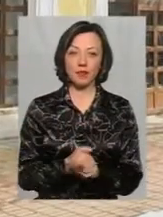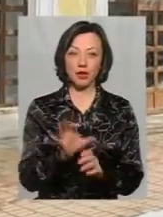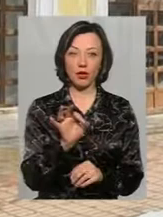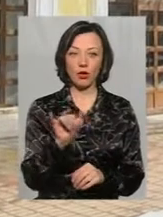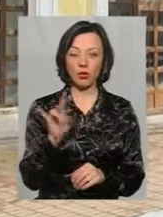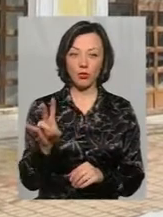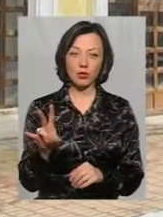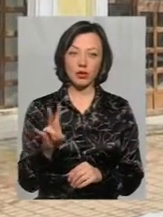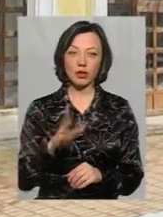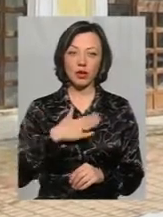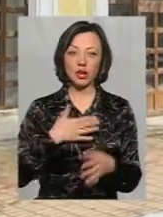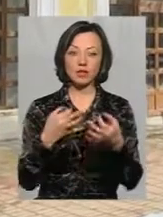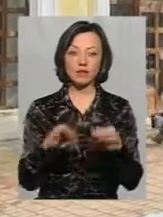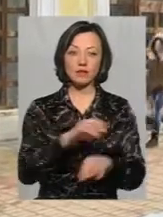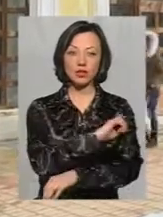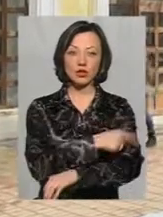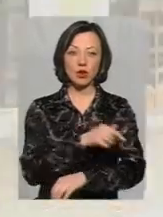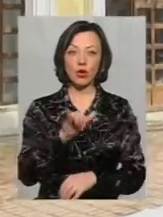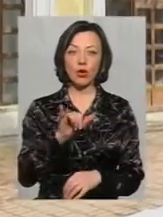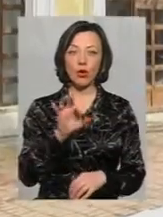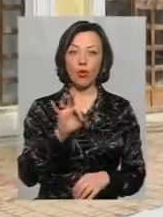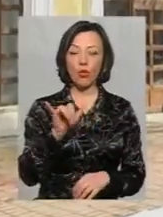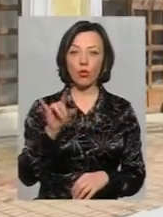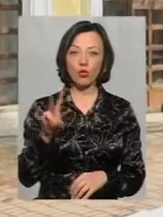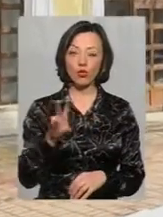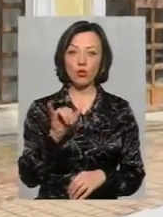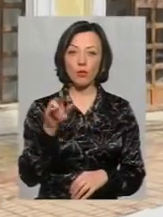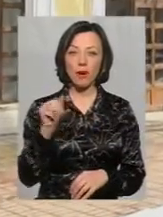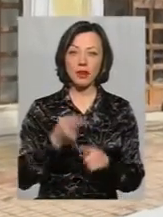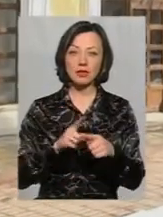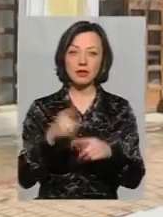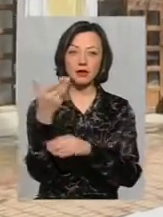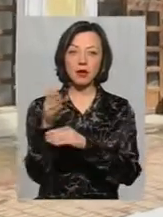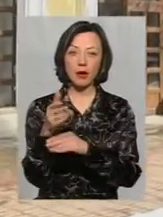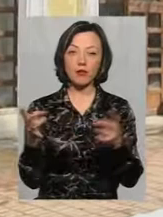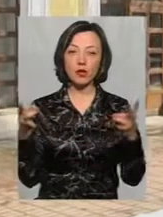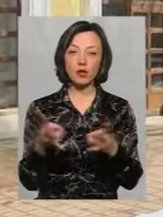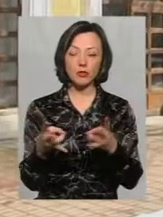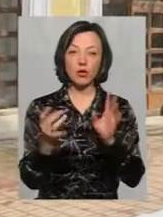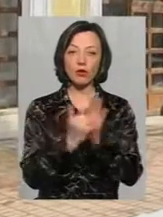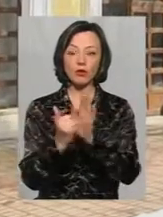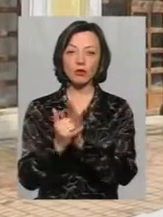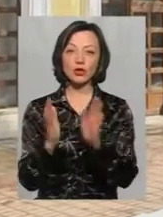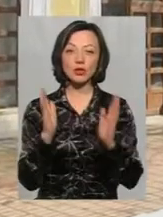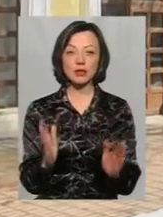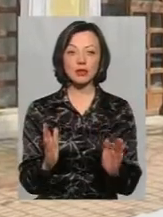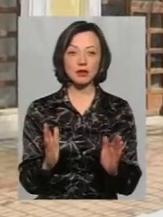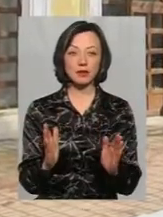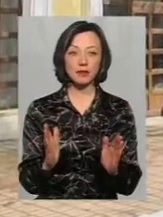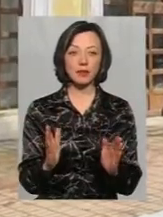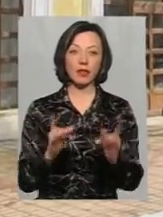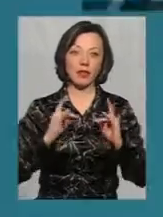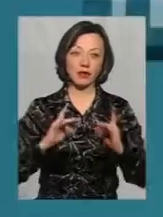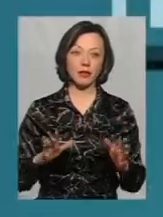визвольні сили, ООН, ОПА. Ці флаги потрібно вивішувати тільки на